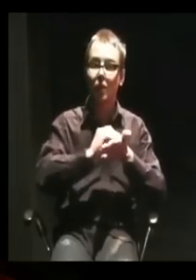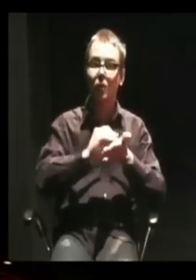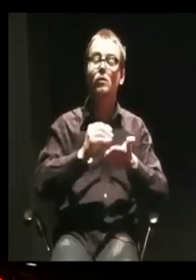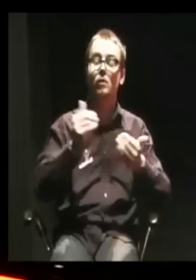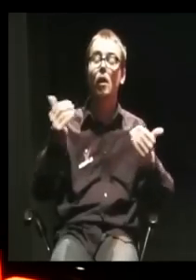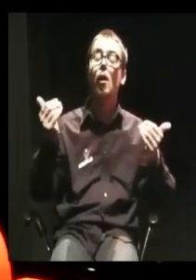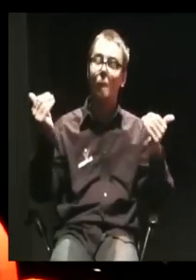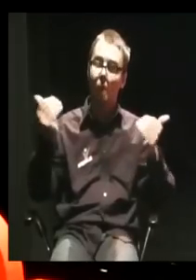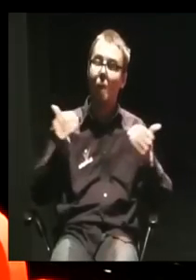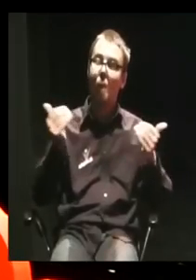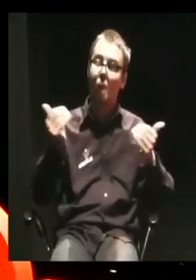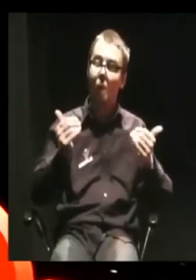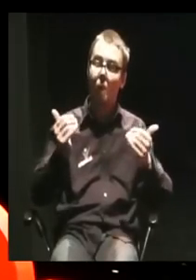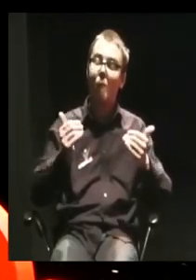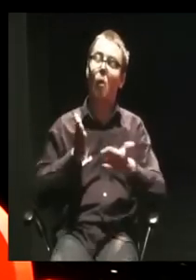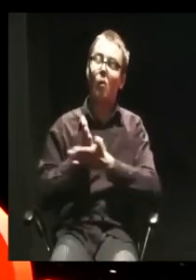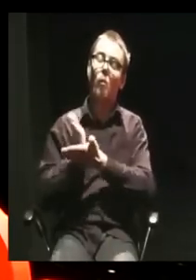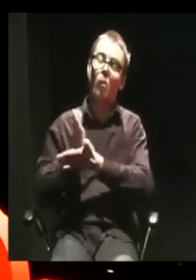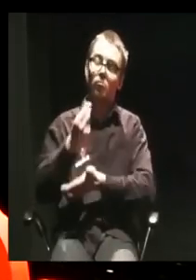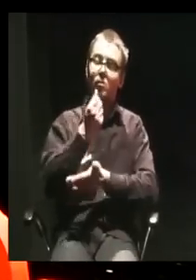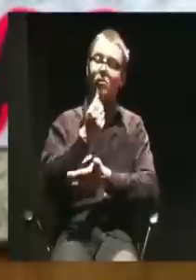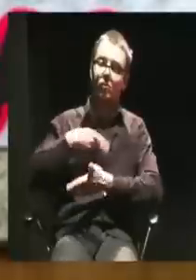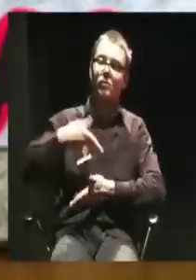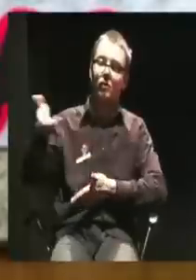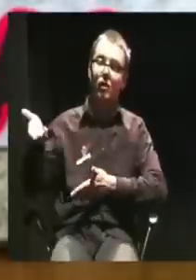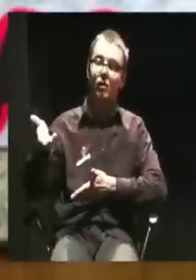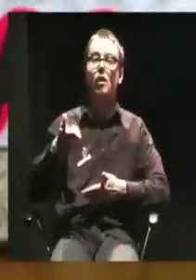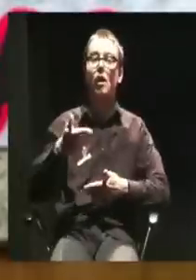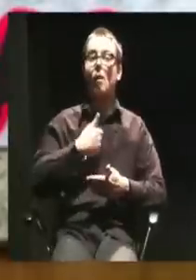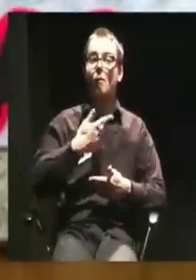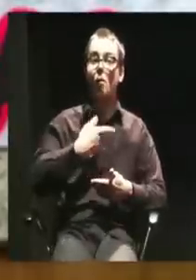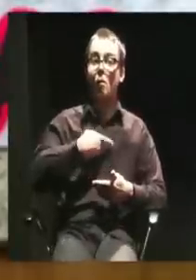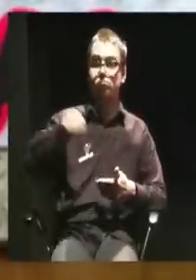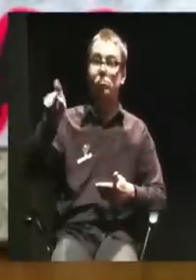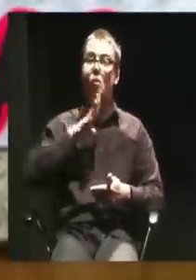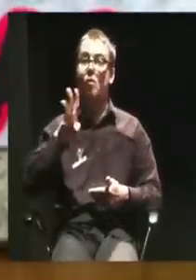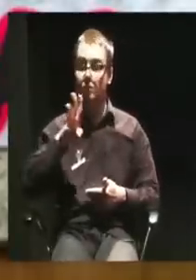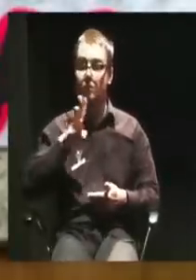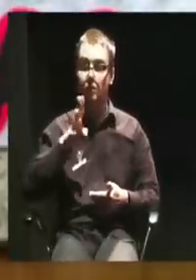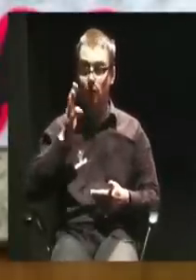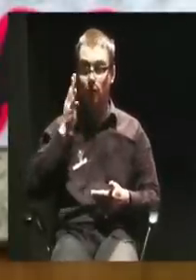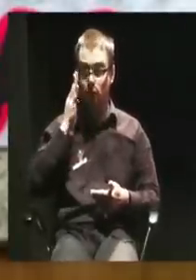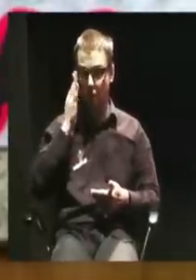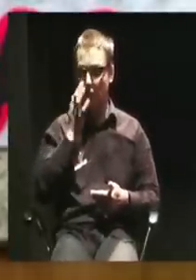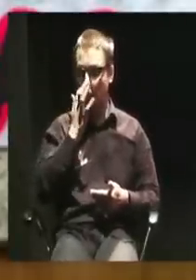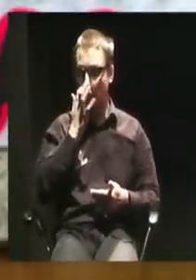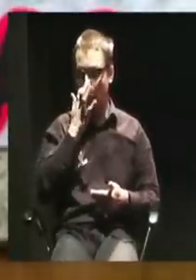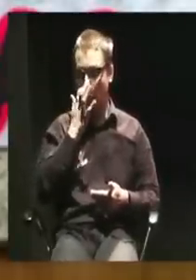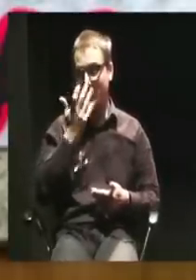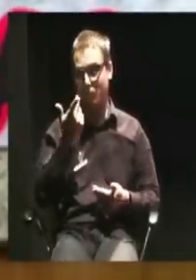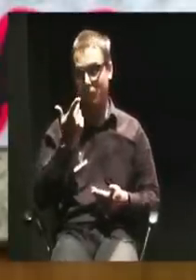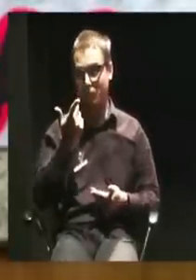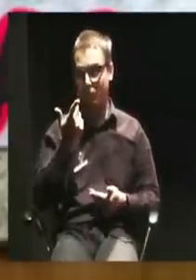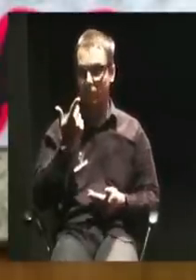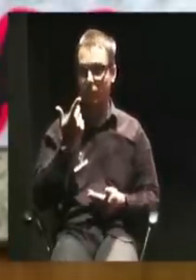rozstawu rąk, żeby trzymać transparent, który miałem na koncercie w Polsce. Miałem ten sam transparent i doszyłem drugą stronę. Zrobiłem z tego swego rodzaju